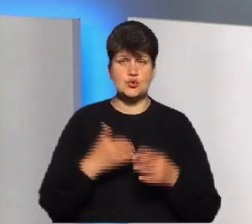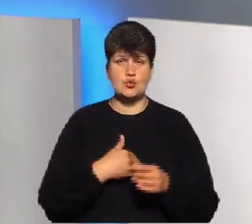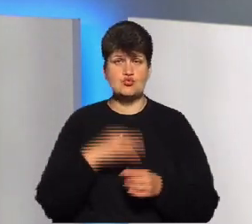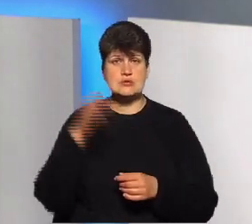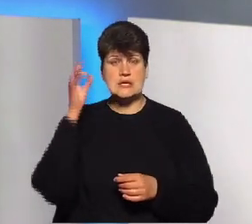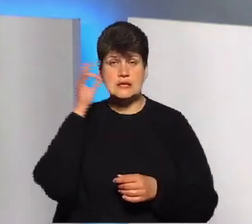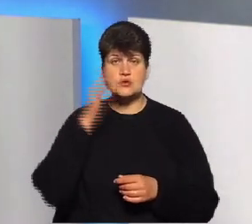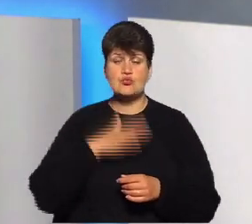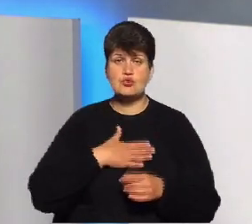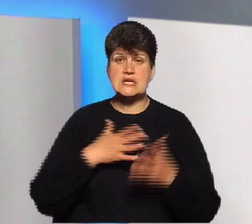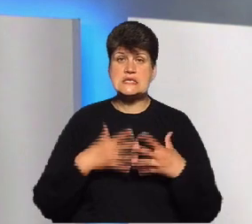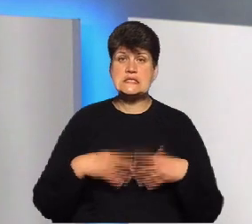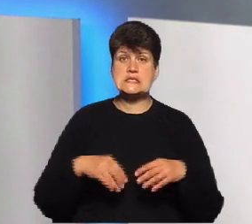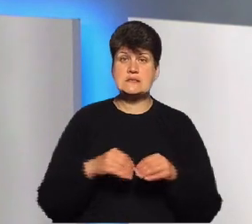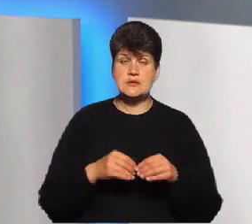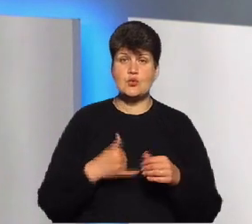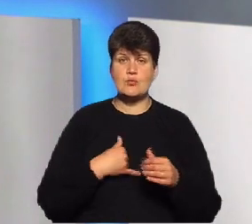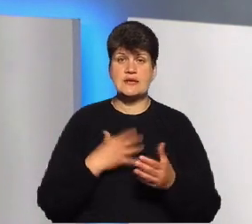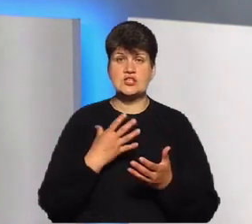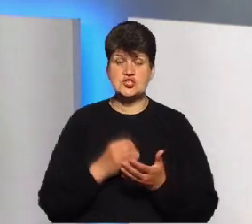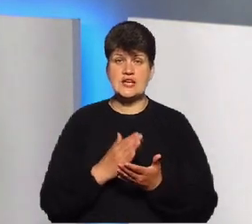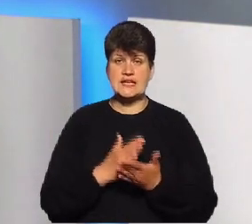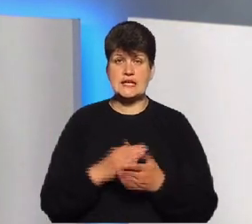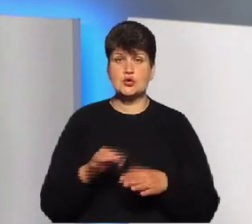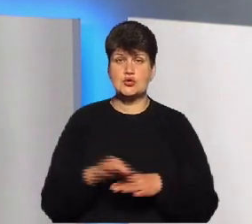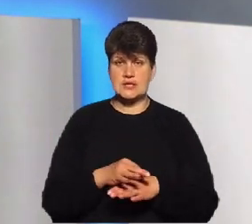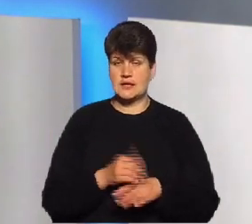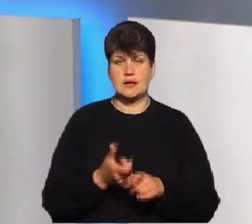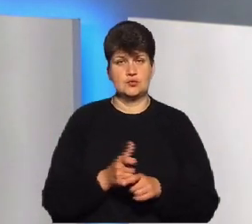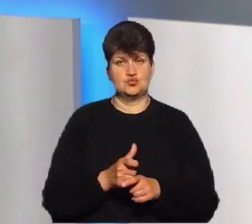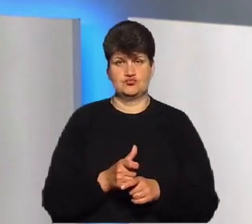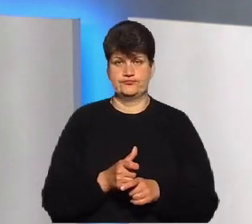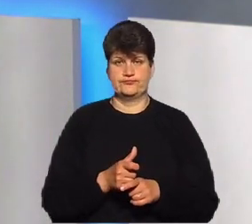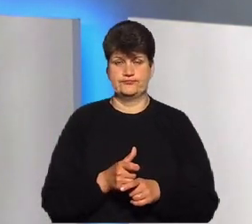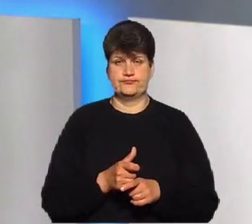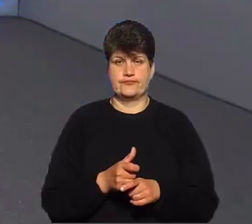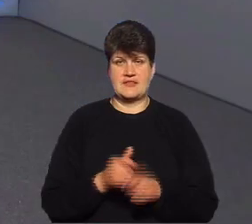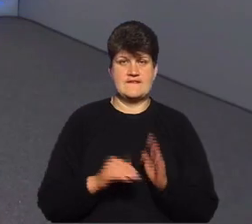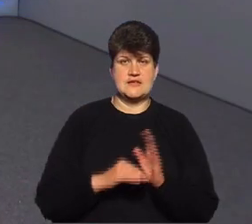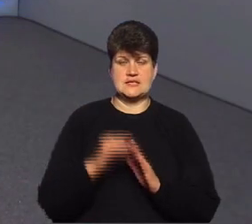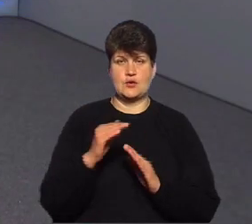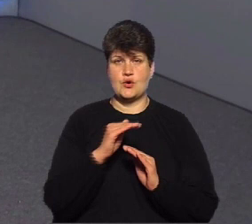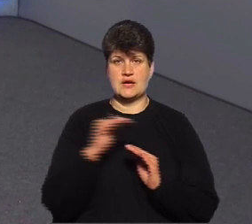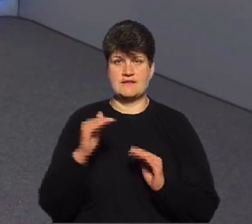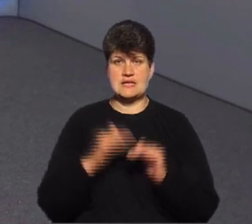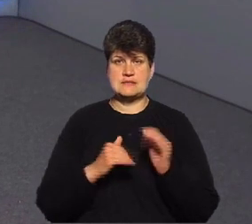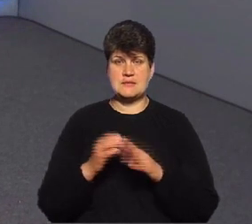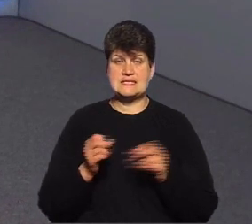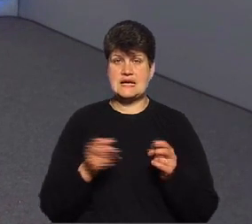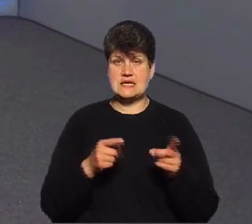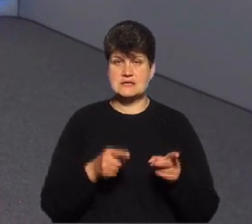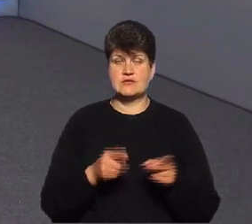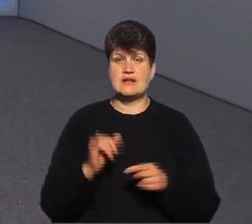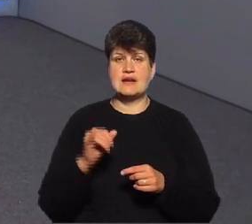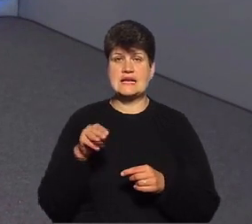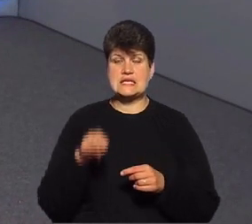сім'ї, в мене ще є дружина, яка також доволі амбітна і доволі високого рівня спеціаліст. Приватний підприємець, так? Вона в IT-сфері, так,